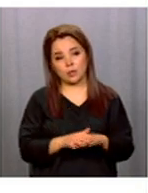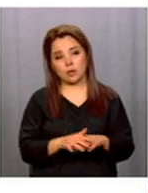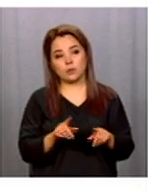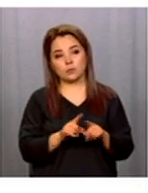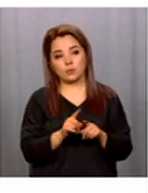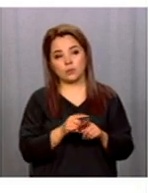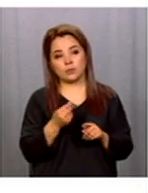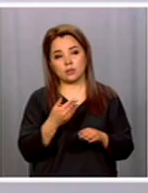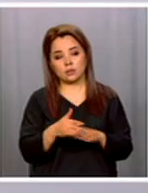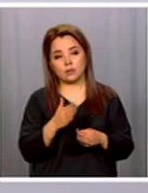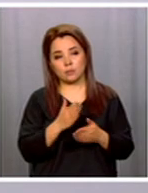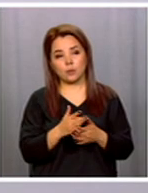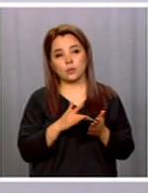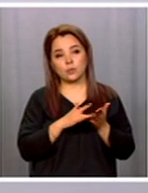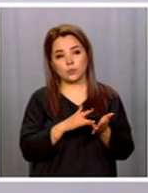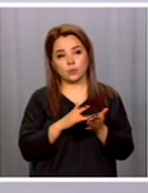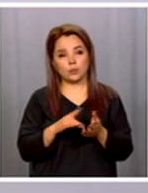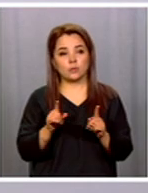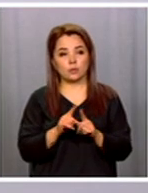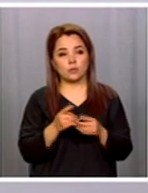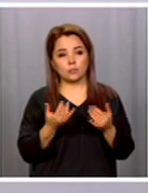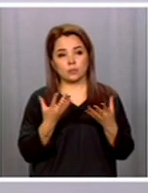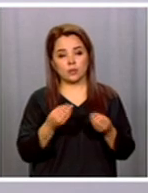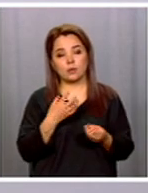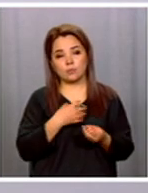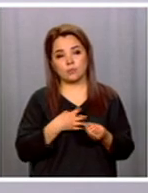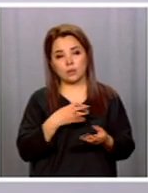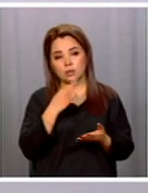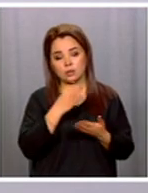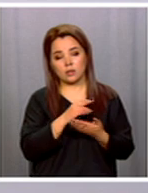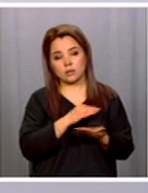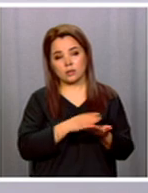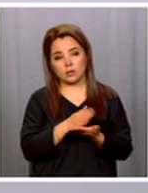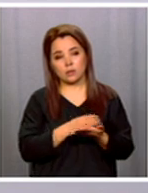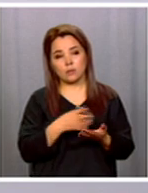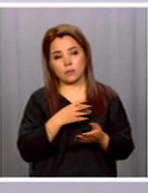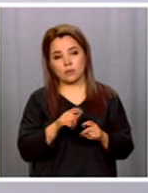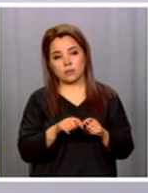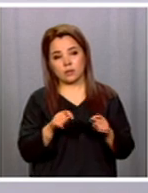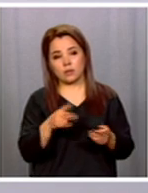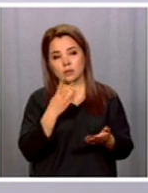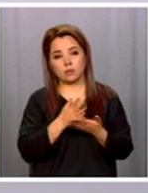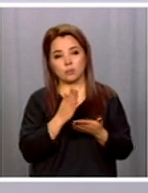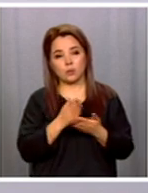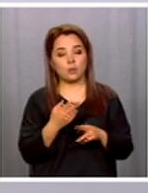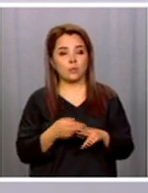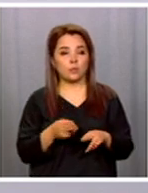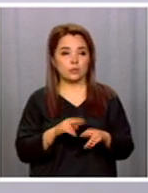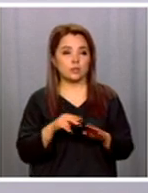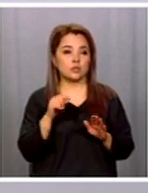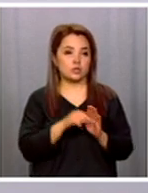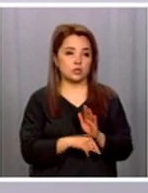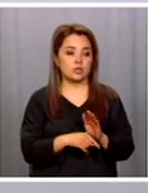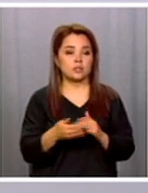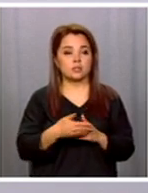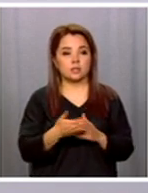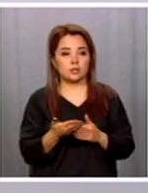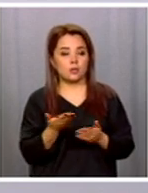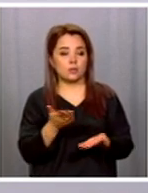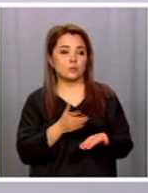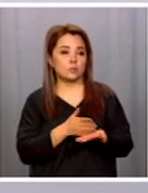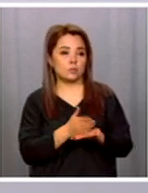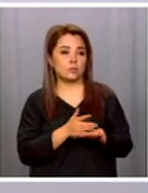енді туризм бұл қазіргі кездегі аса маңызды қызмет көрсету саласы болып саналады. Яғни ол ішкі және сыртқы туризм